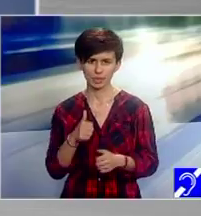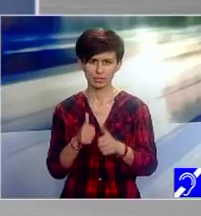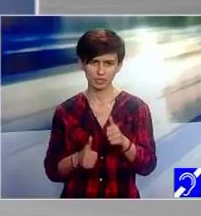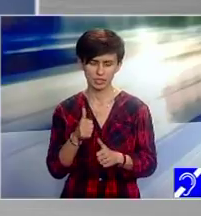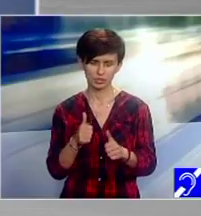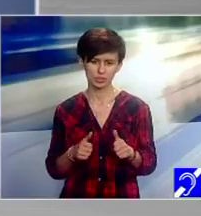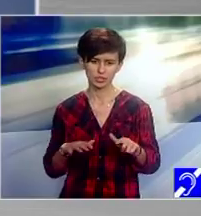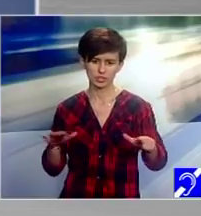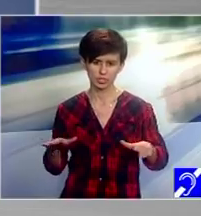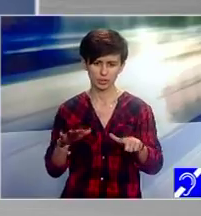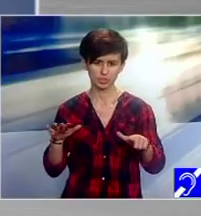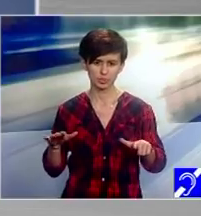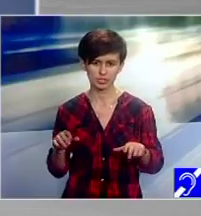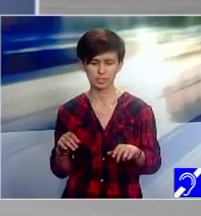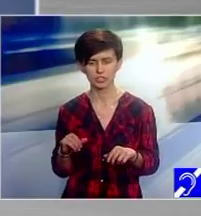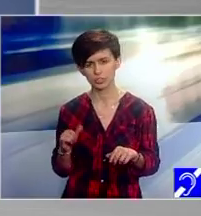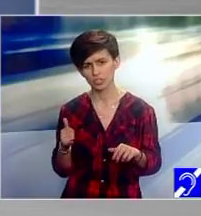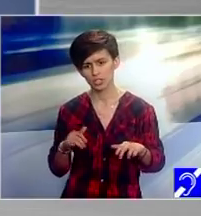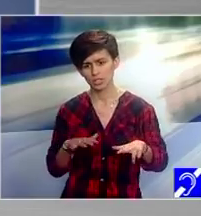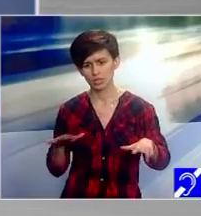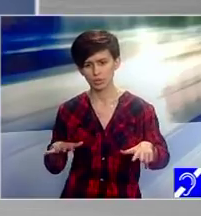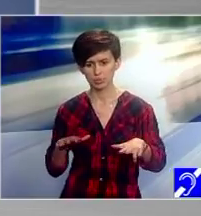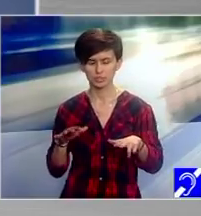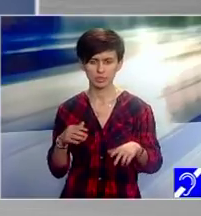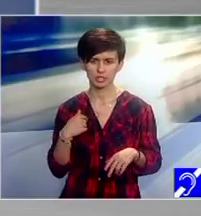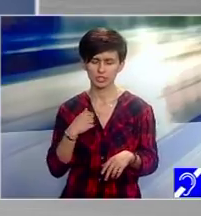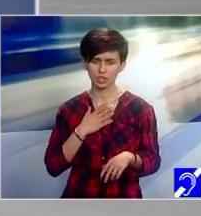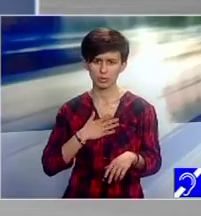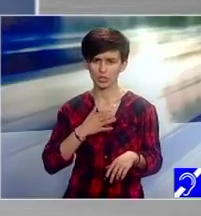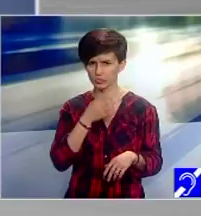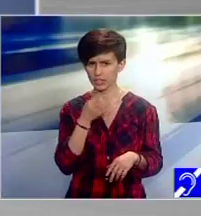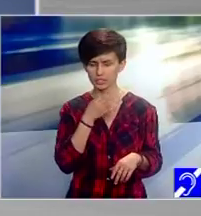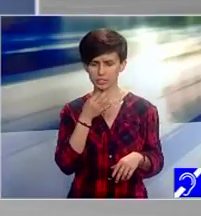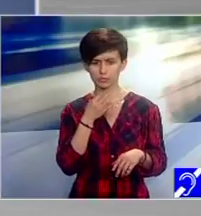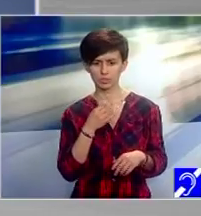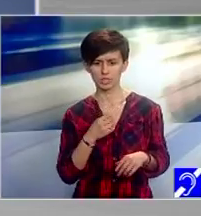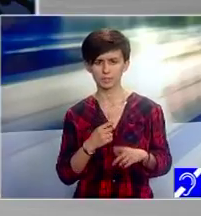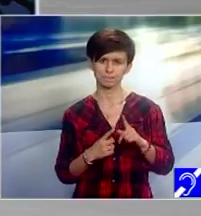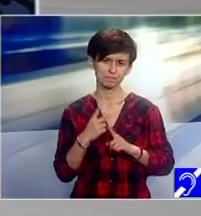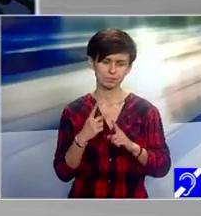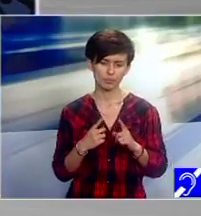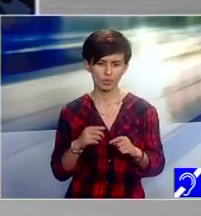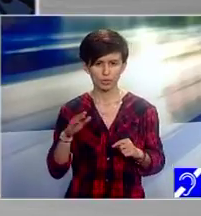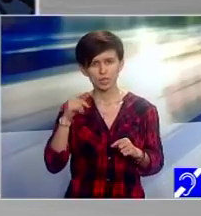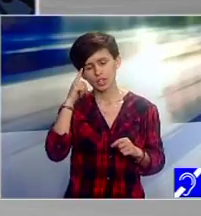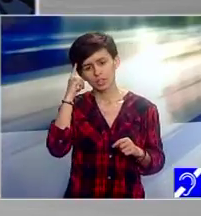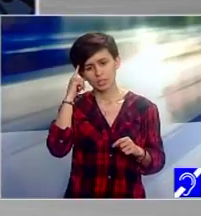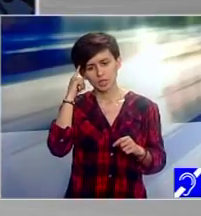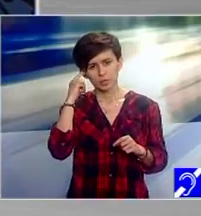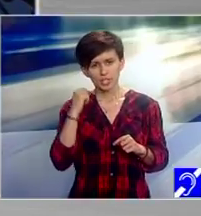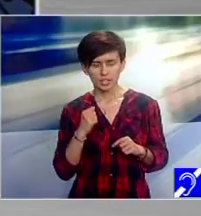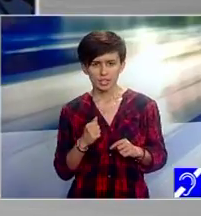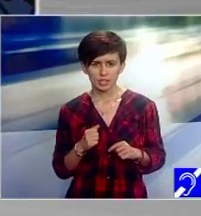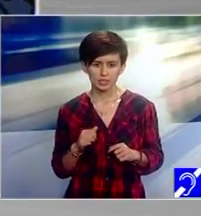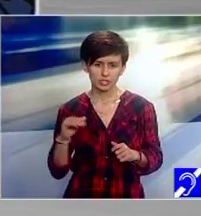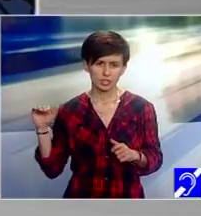din 17 și 18, aș vrea să spun că poate că unii emit păreri de genul bieții copii